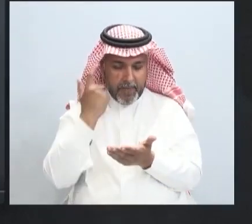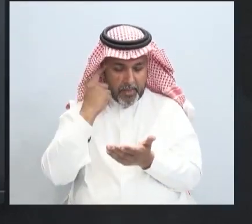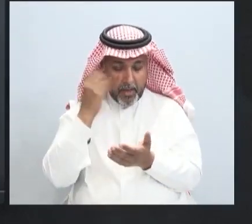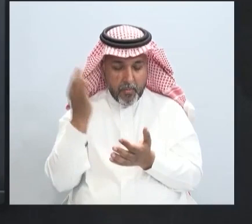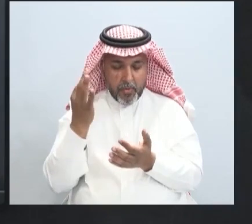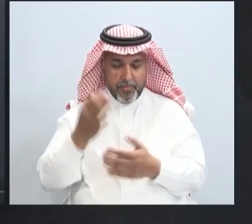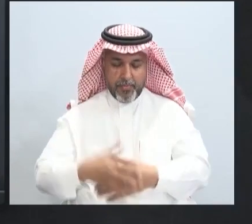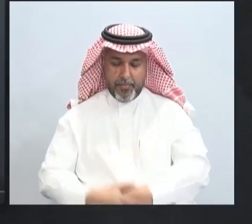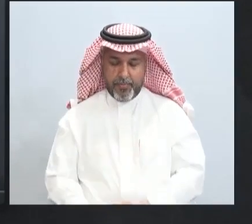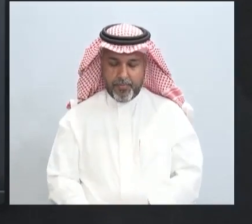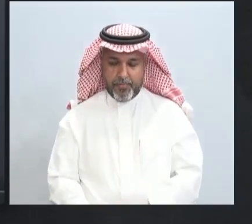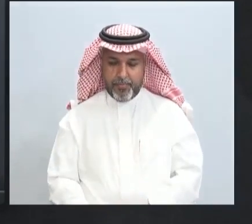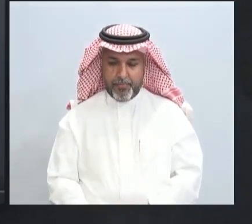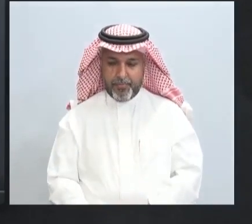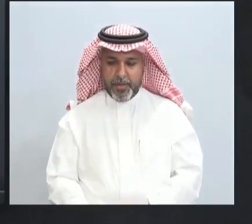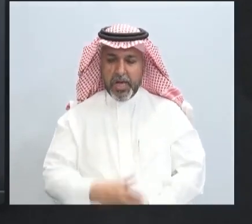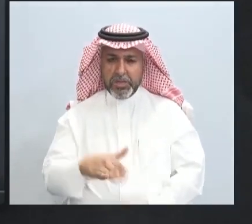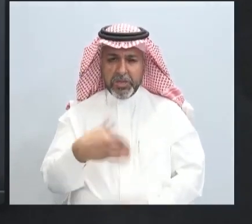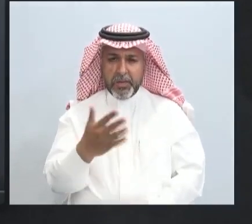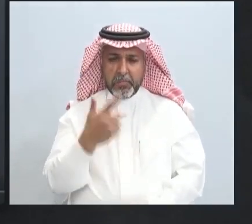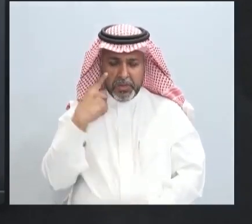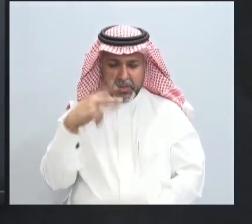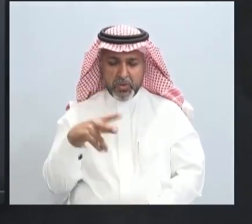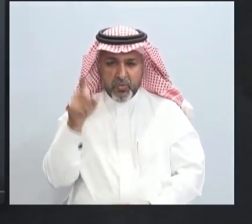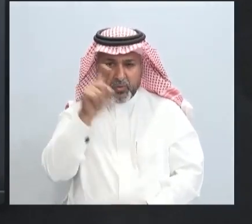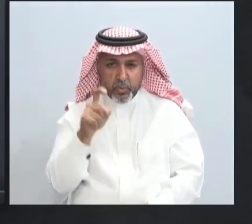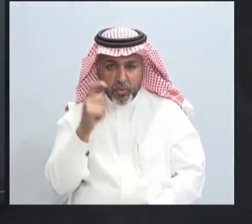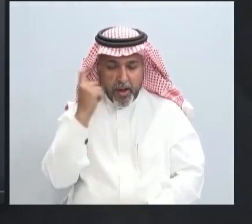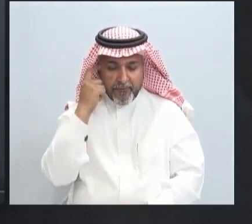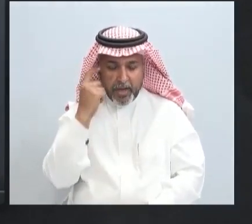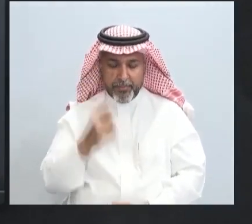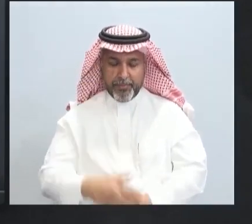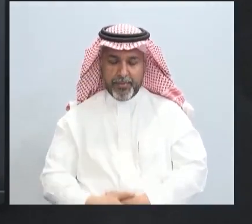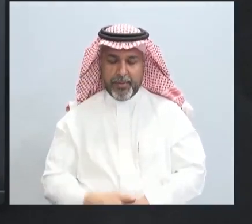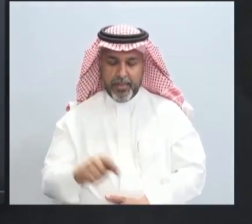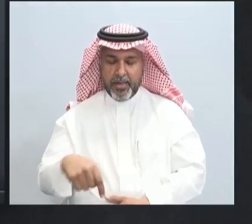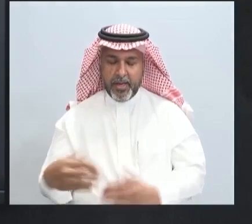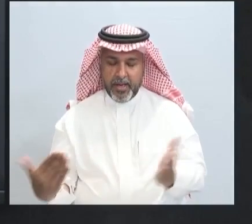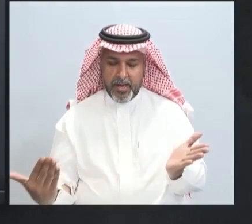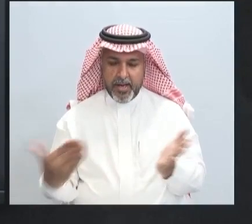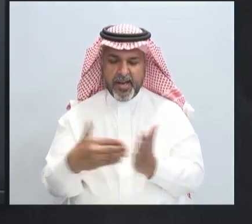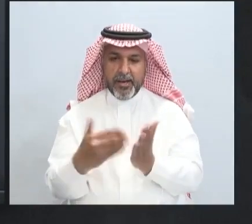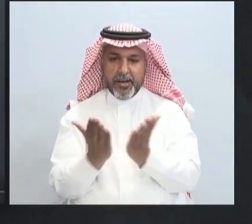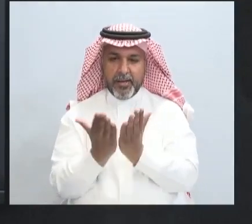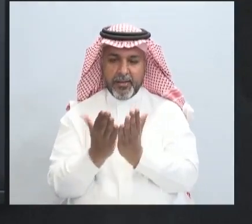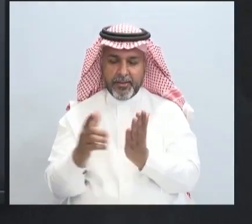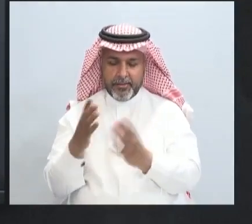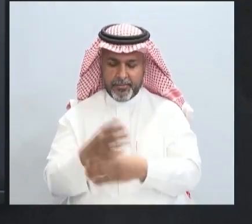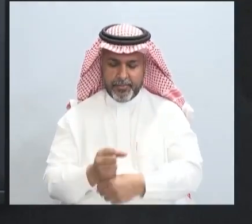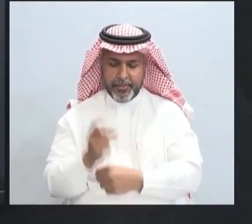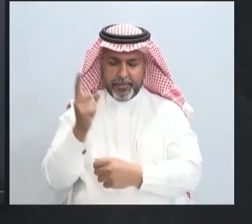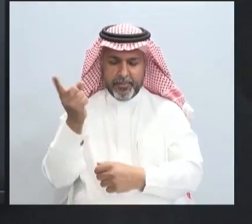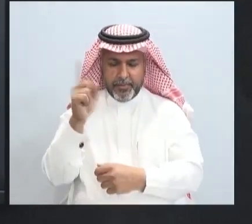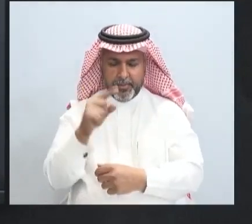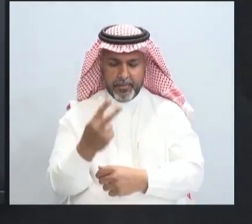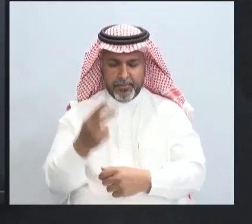والله يعني تستخلص هذه الخصائص من خلال الرسم المعطى في الختام اشكركم لحسن المتابعه ونلقاكم على خير باذنه